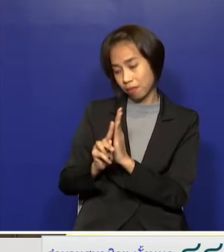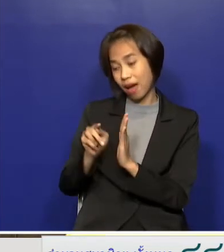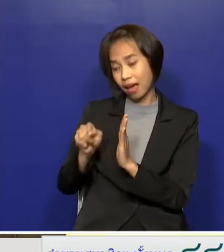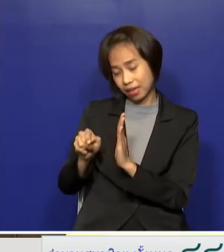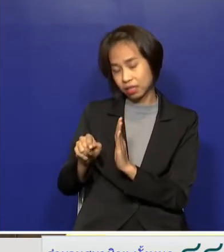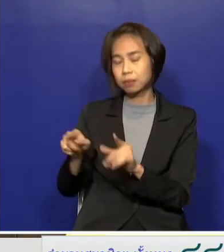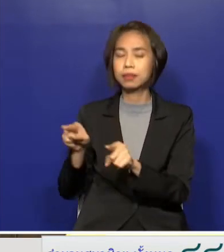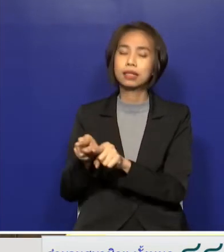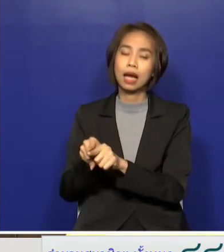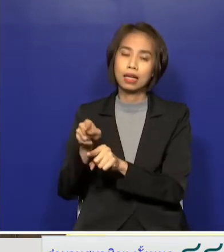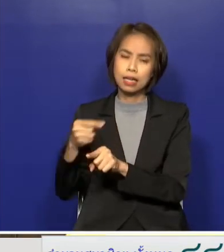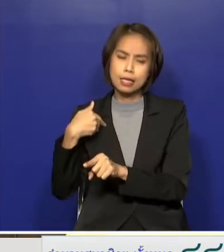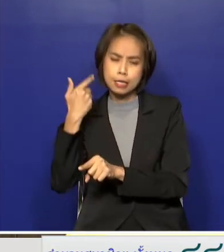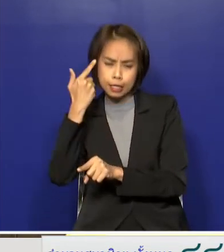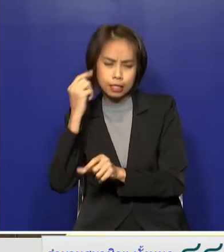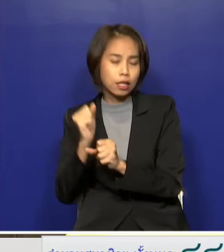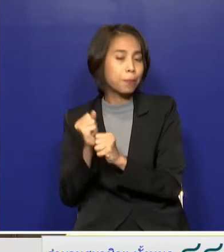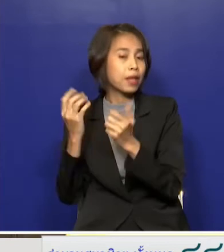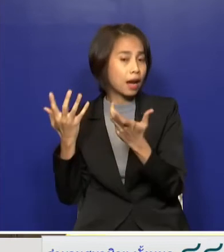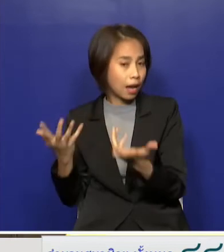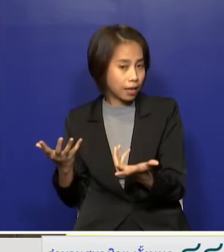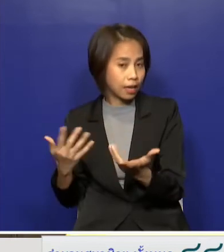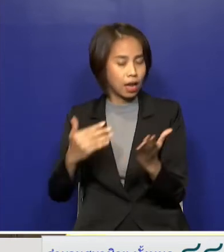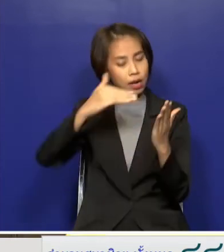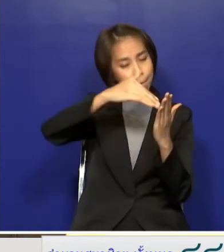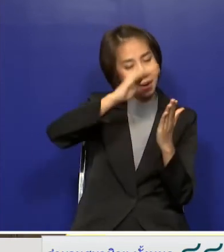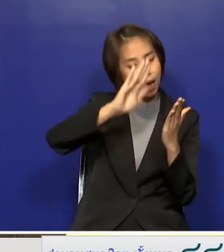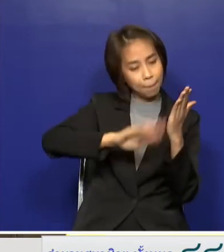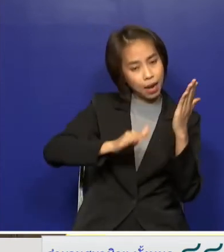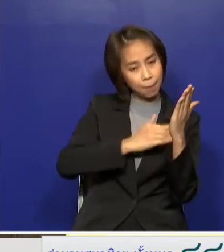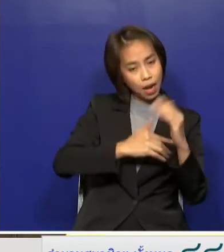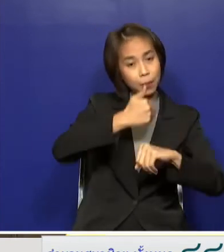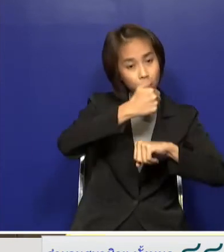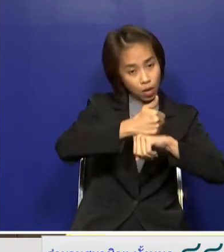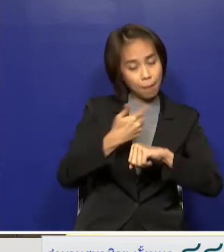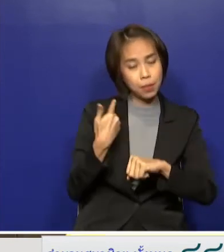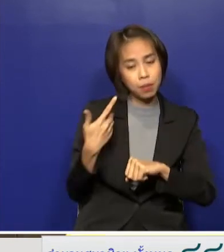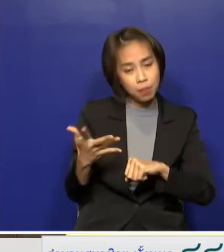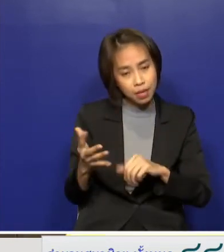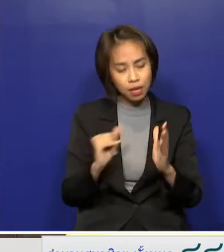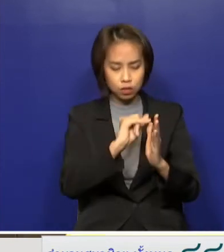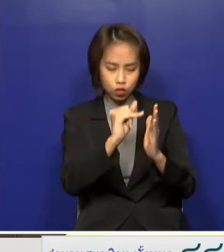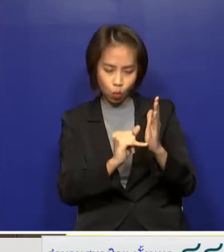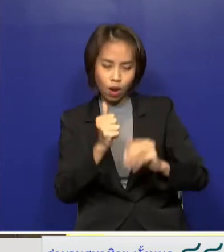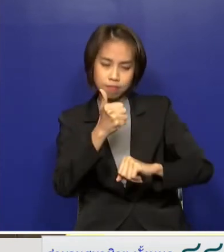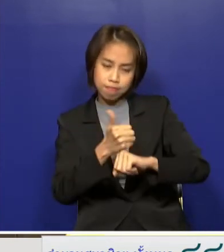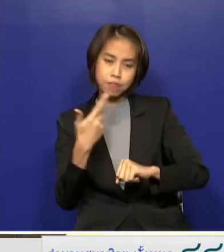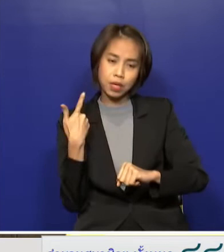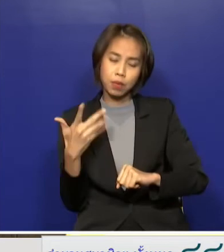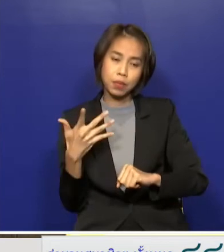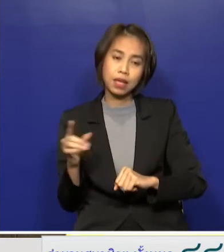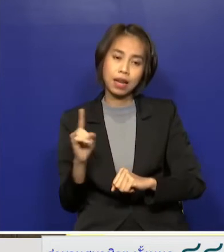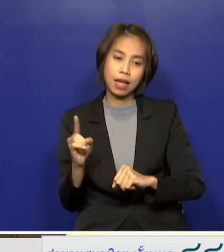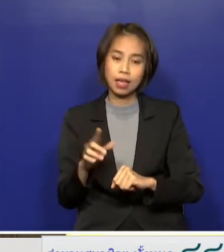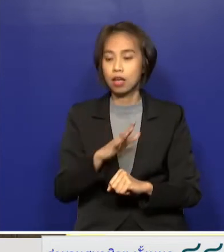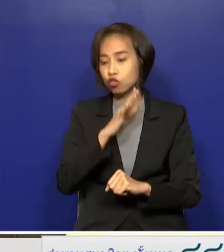างไรท่านจะมีศึกษาธิการภาคไหมท่านจะมีศึกษาการจังหวัดไหมหลักสูตรการผลิตครูนี่จะเป็นระบบ